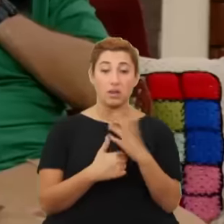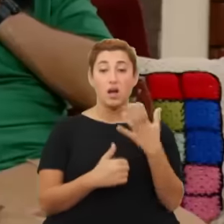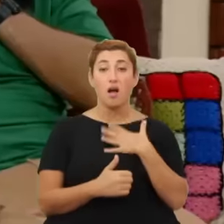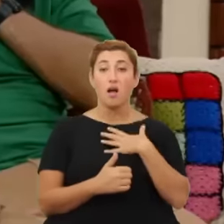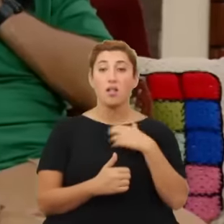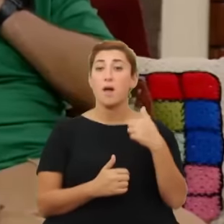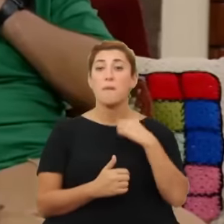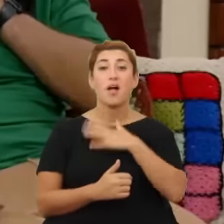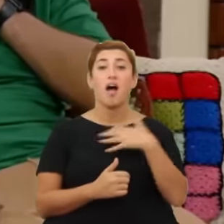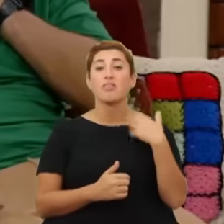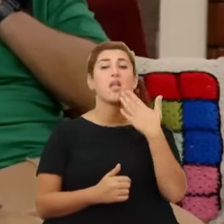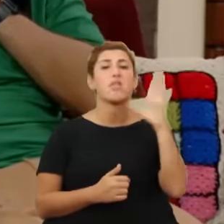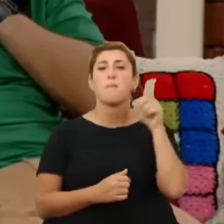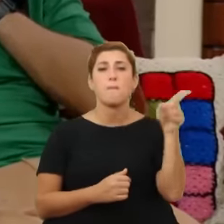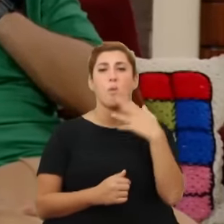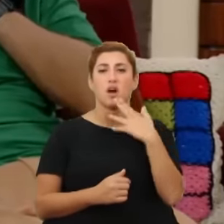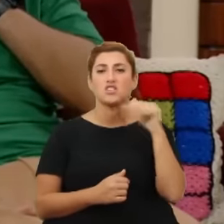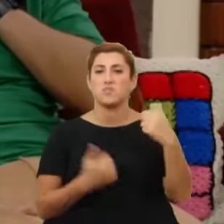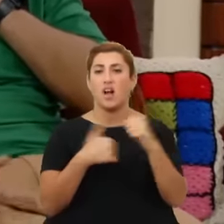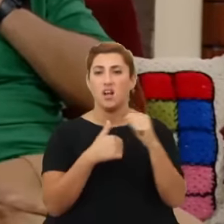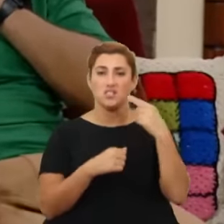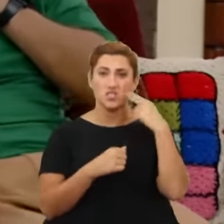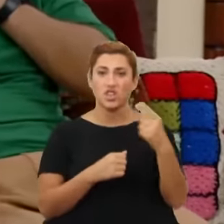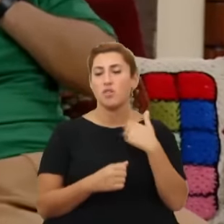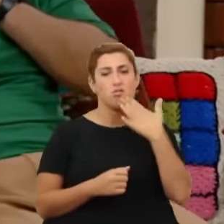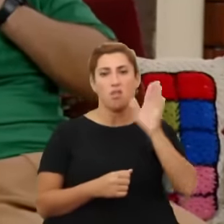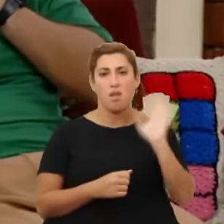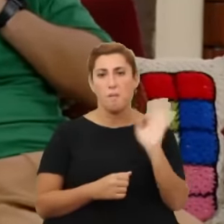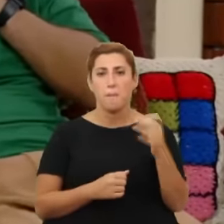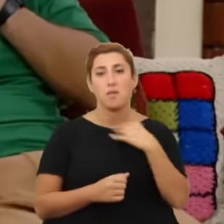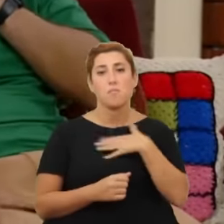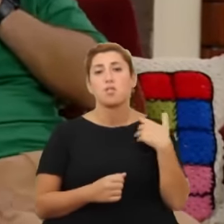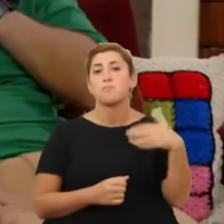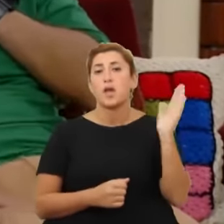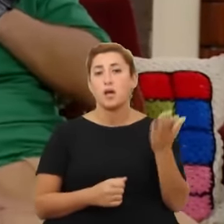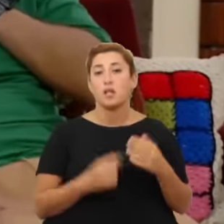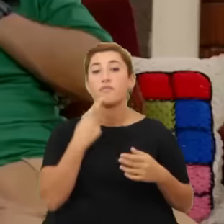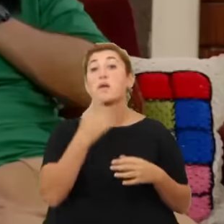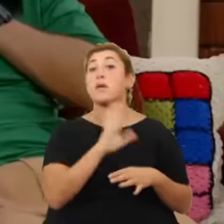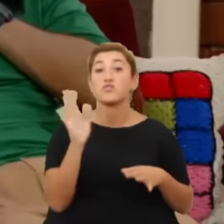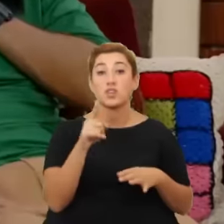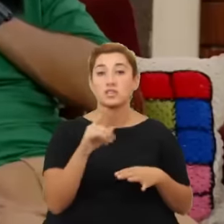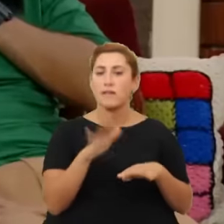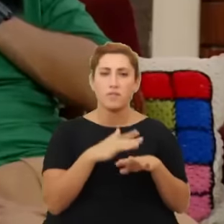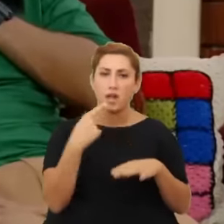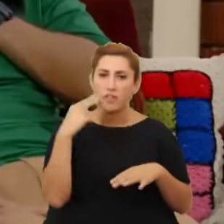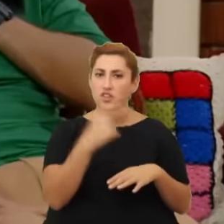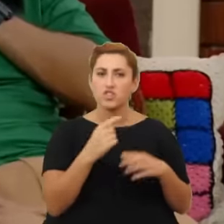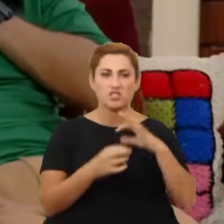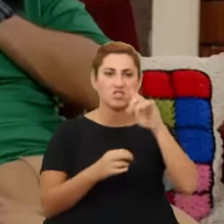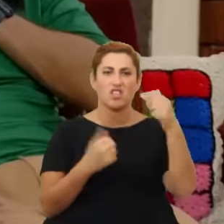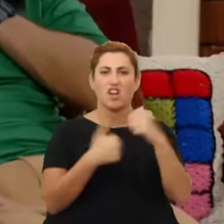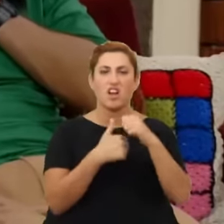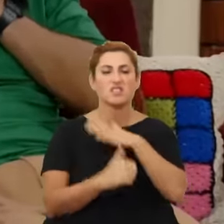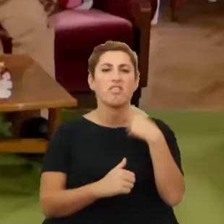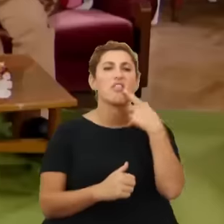hala. Ben annem anne demem ona ya. Şimdi karısı deyince demem yani o. Benim anam değil ki o. Demeyeceksin zaten. Niye diyeceksin? El alemin karısı